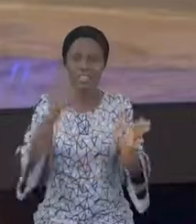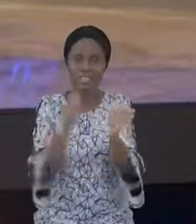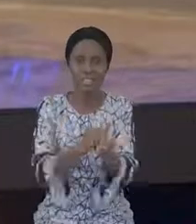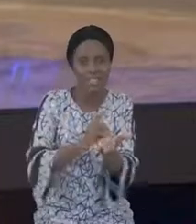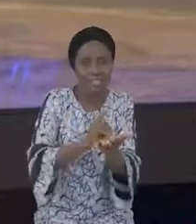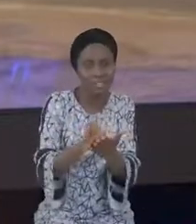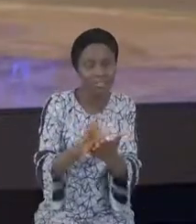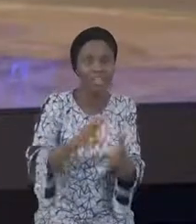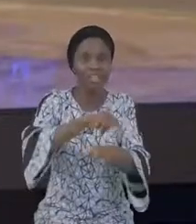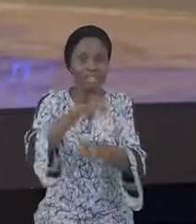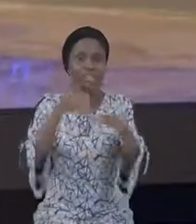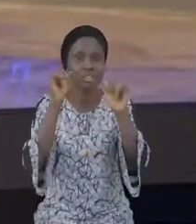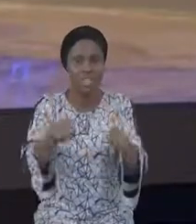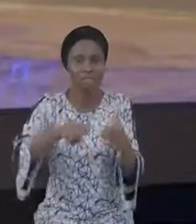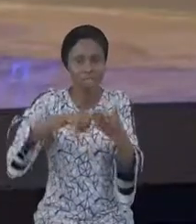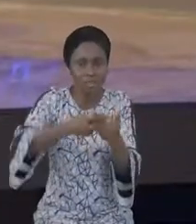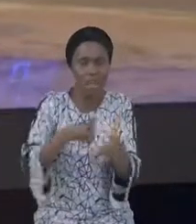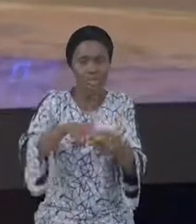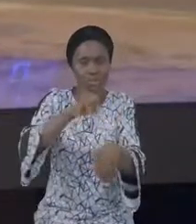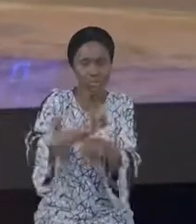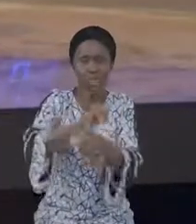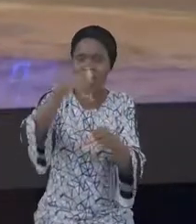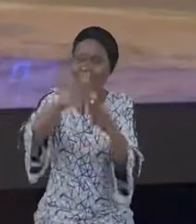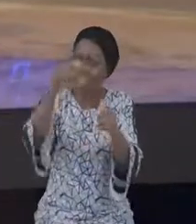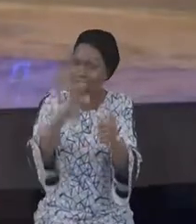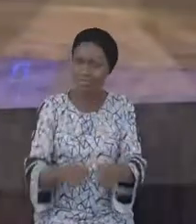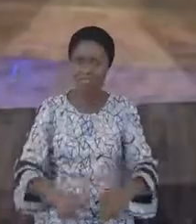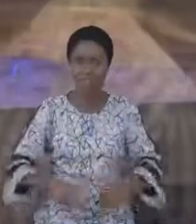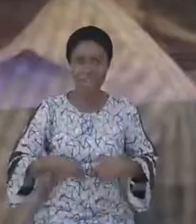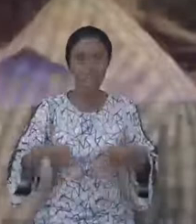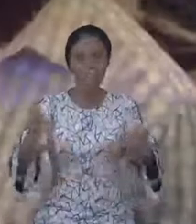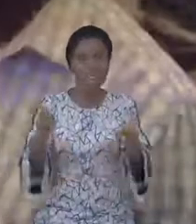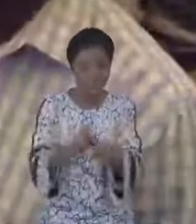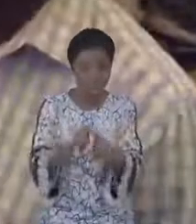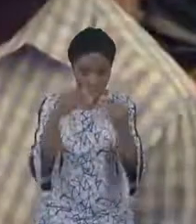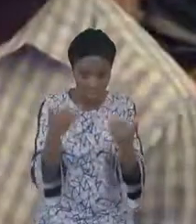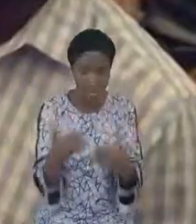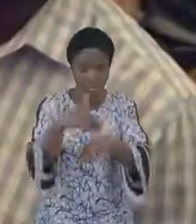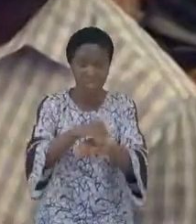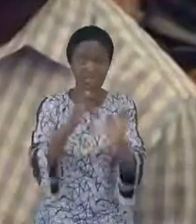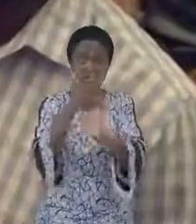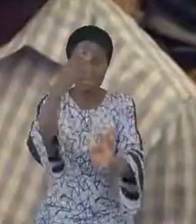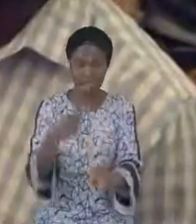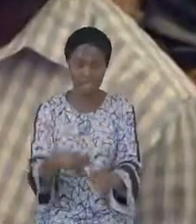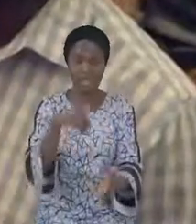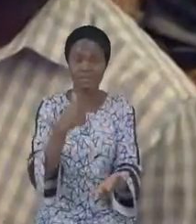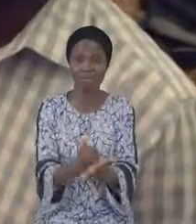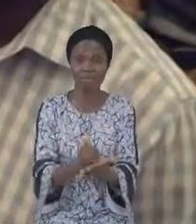à s'activer dans la vie de chacun de nous-mêmes à partir de ce soir au nom de